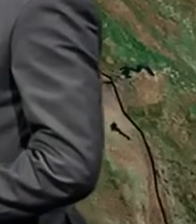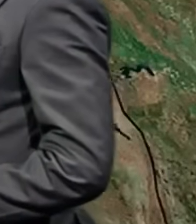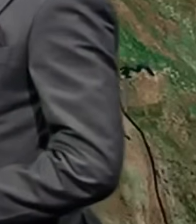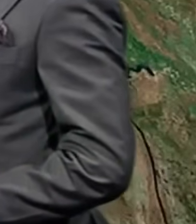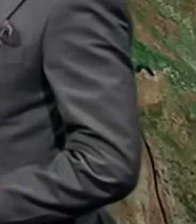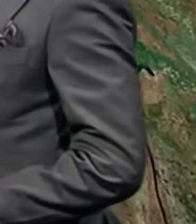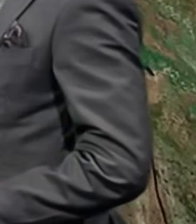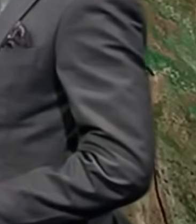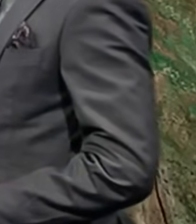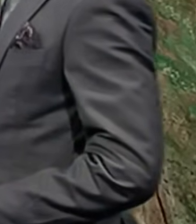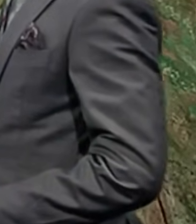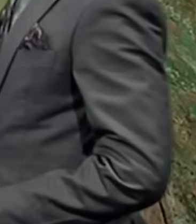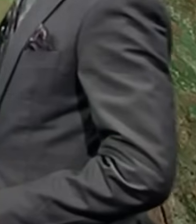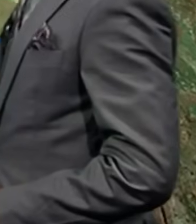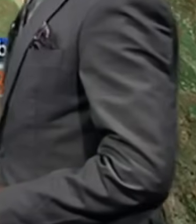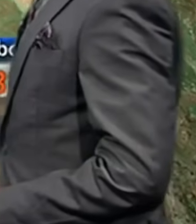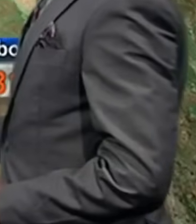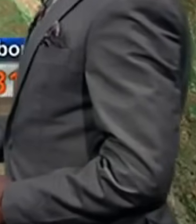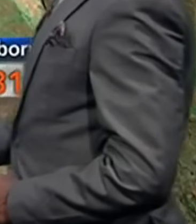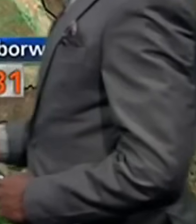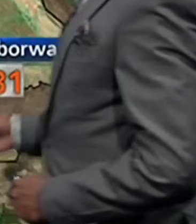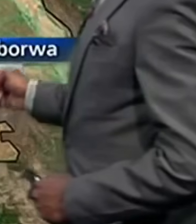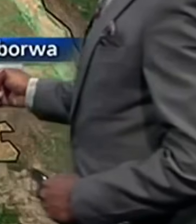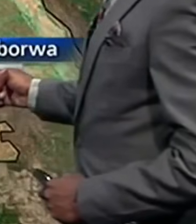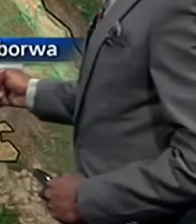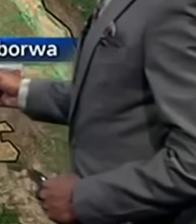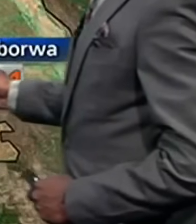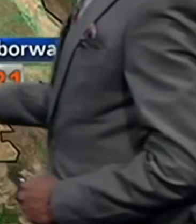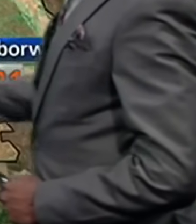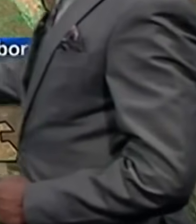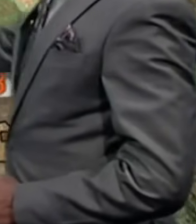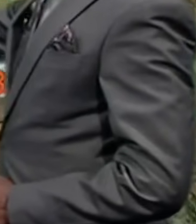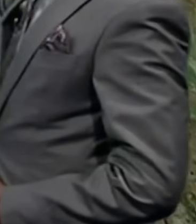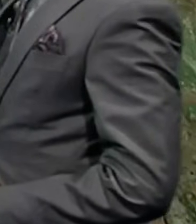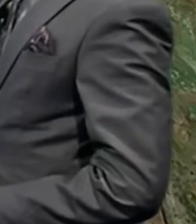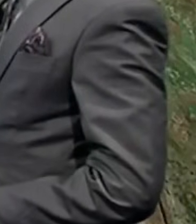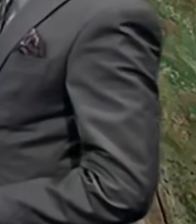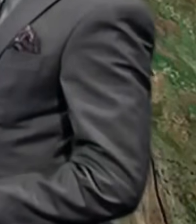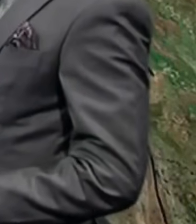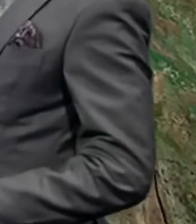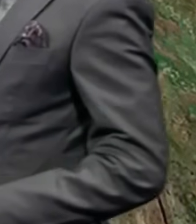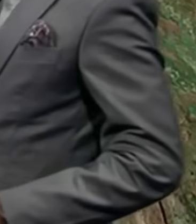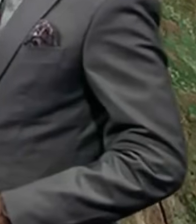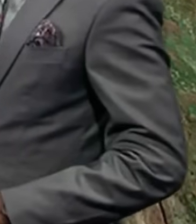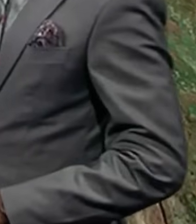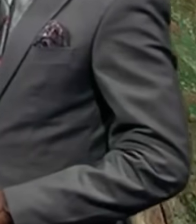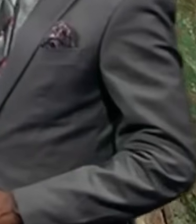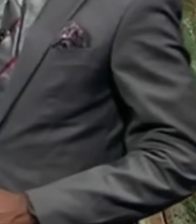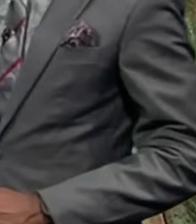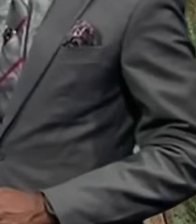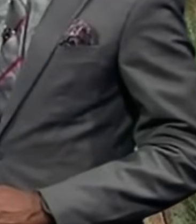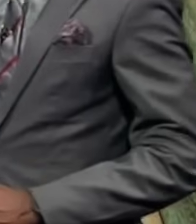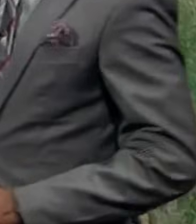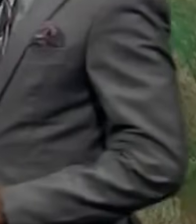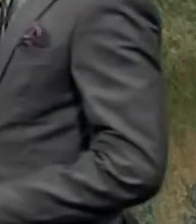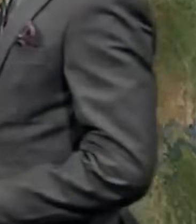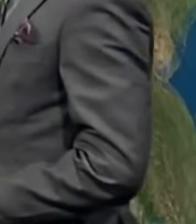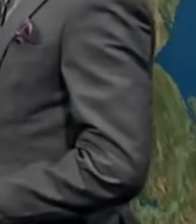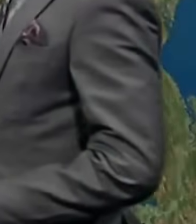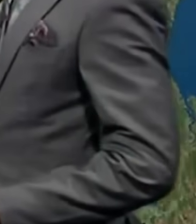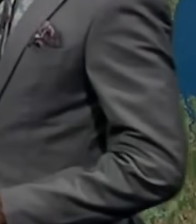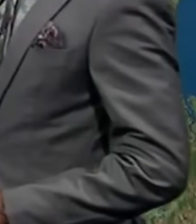eo ka moka go bontšha go tla ba go ruthetše ga magareng le ka Bakersford dikarolo tša gona ka gona Phalaborwa go tla fiša le ka Mosina ke tše 30 le Phalale ke tše